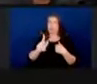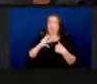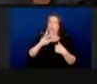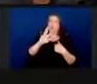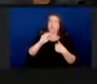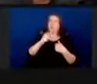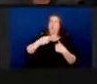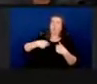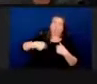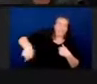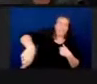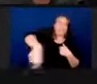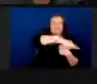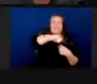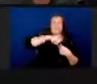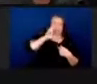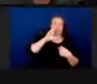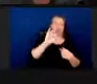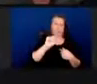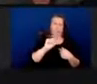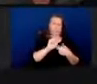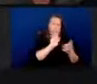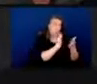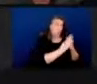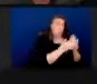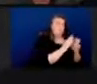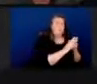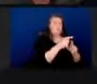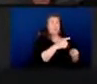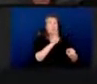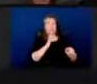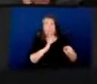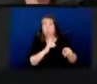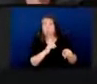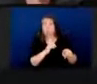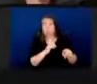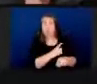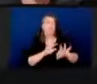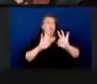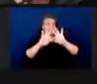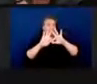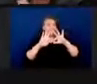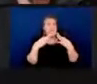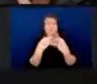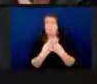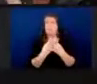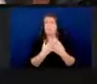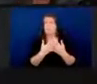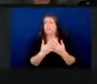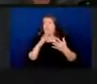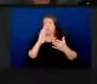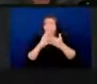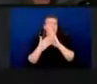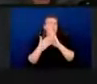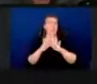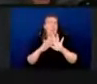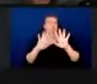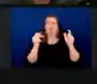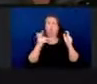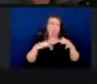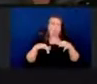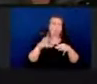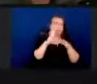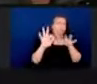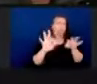itakayo fanikisha. Hii ni kazi ya wilaya, jamii, familia. Ni